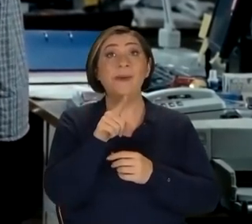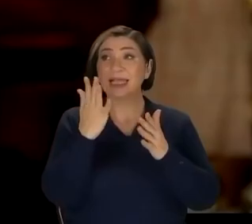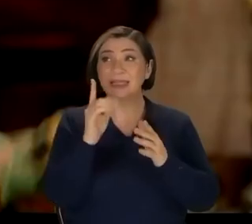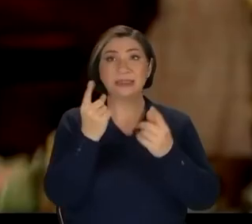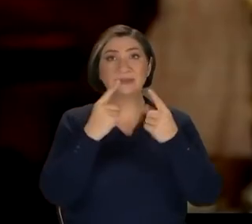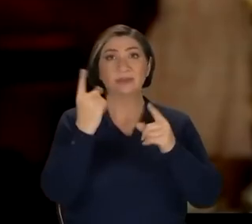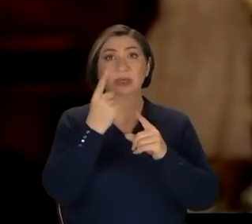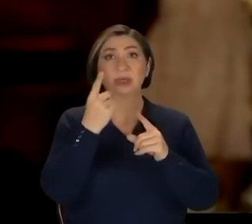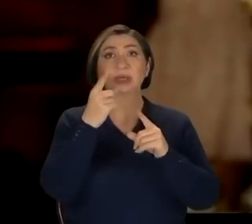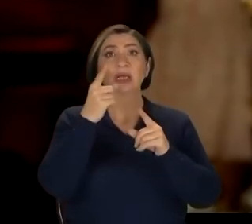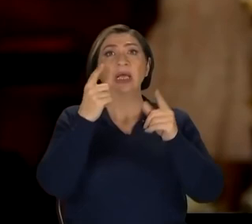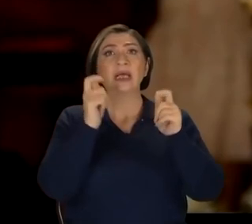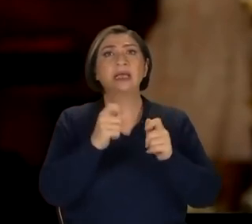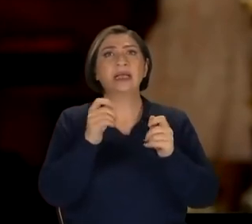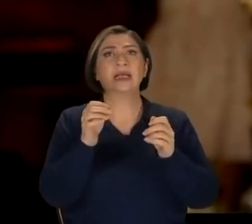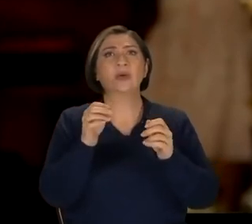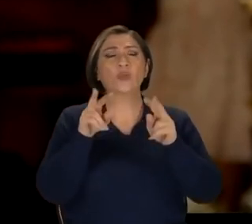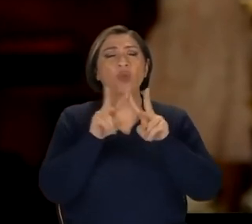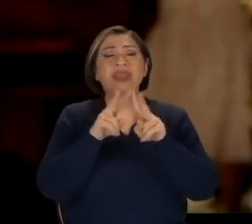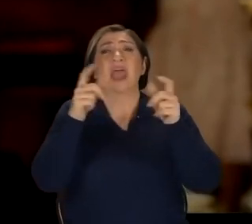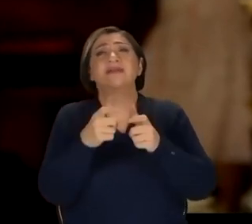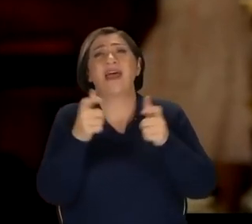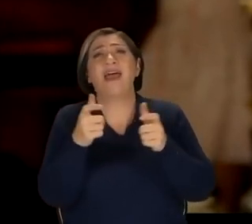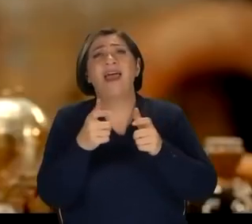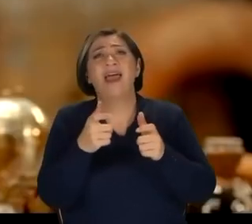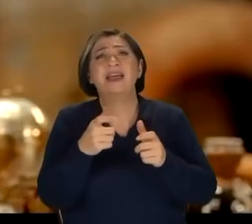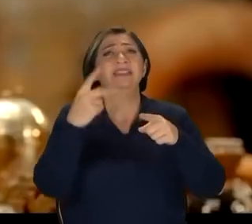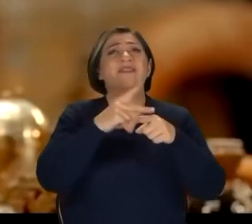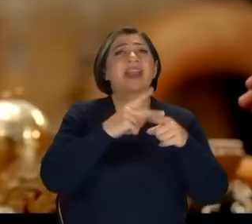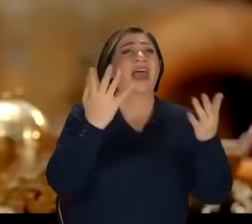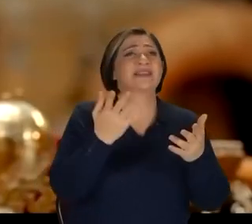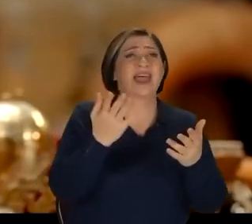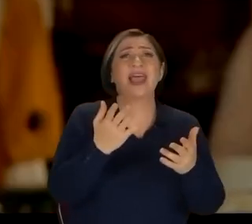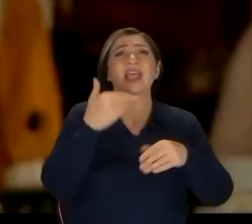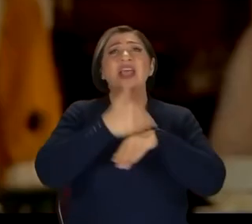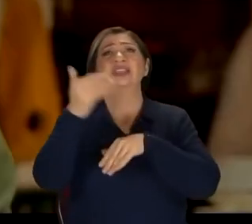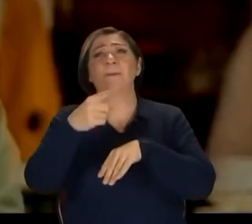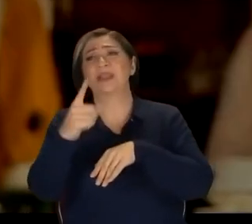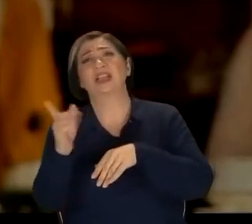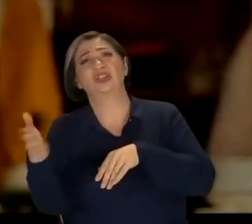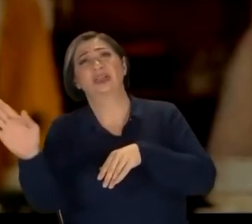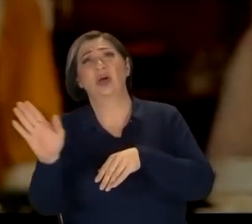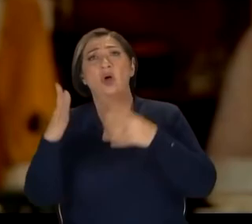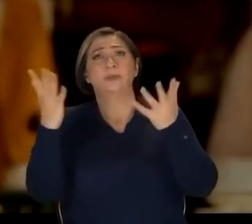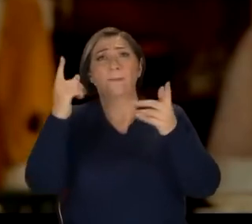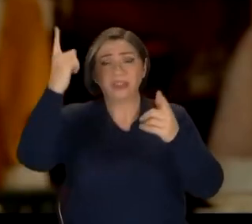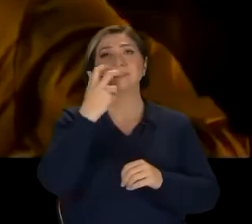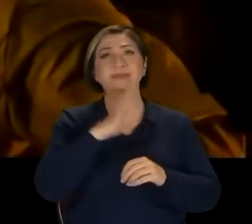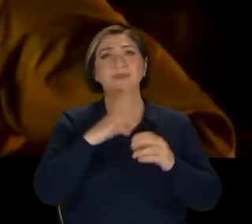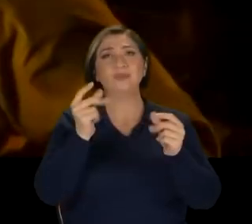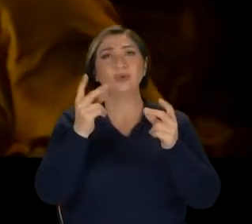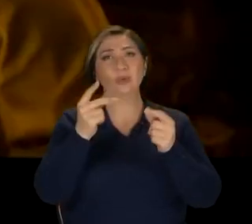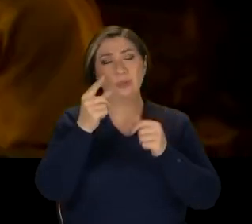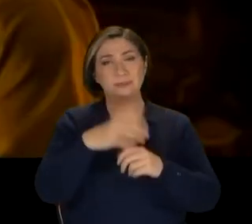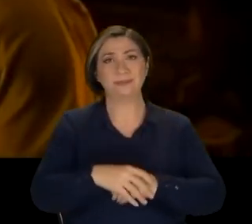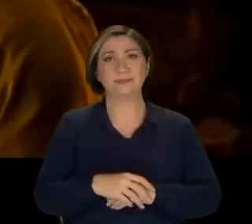benim. Tak maskeyi Kemal ol. Murat nerede? Çıkar Zafer nerede? Vinç gelecek 1000 lira çık. O zaman ben bunu takayım, başka kafa koyun bana.